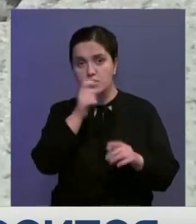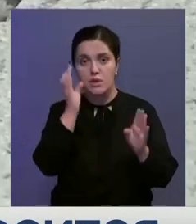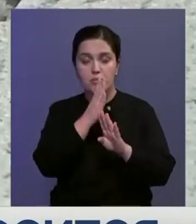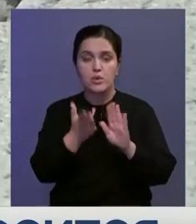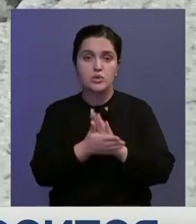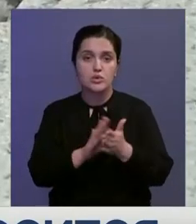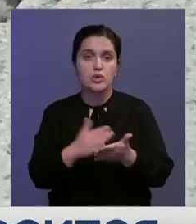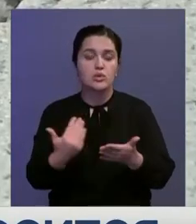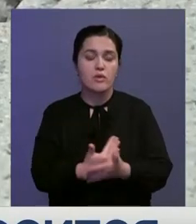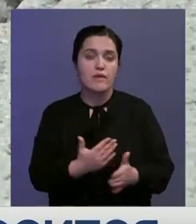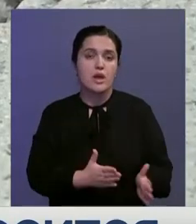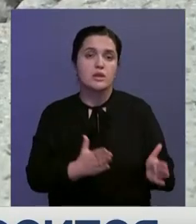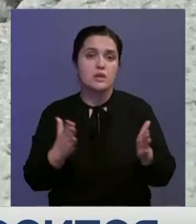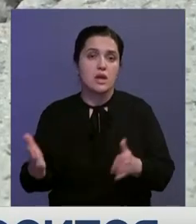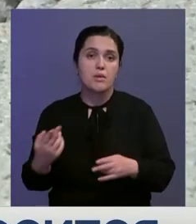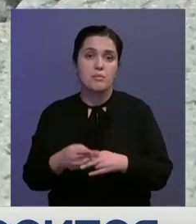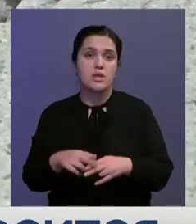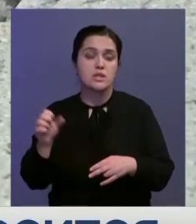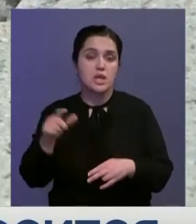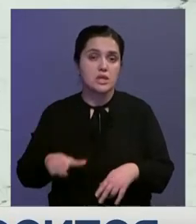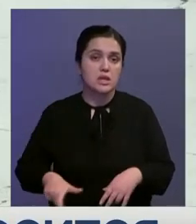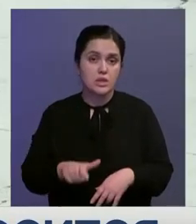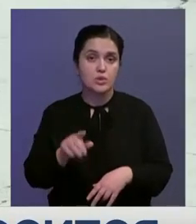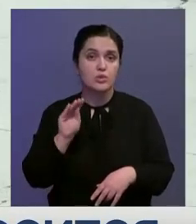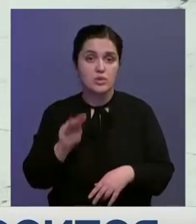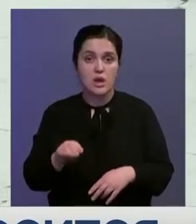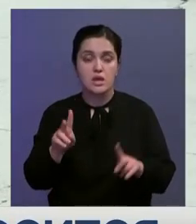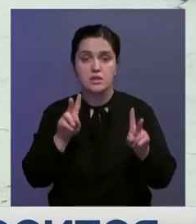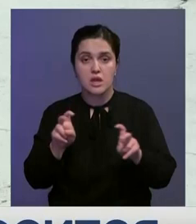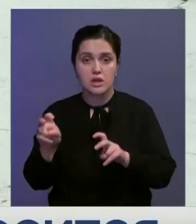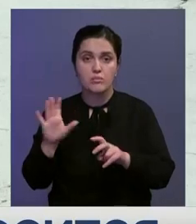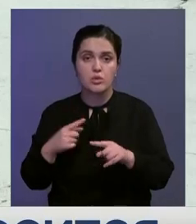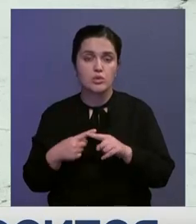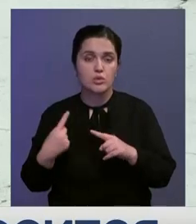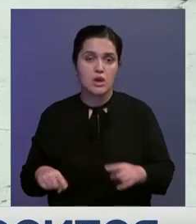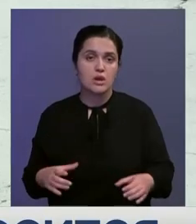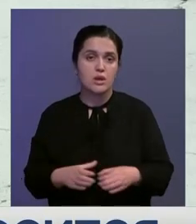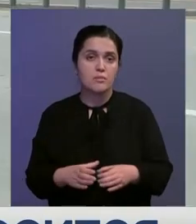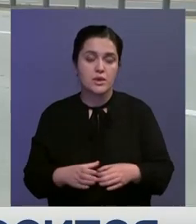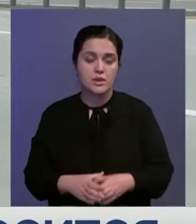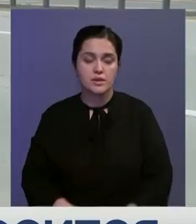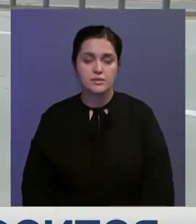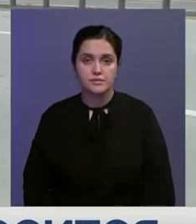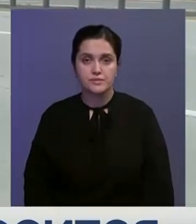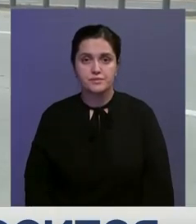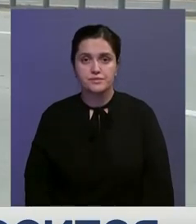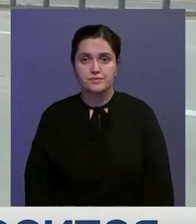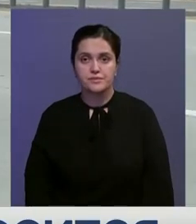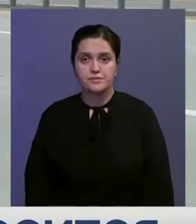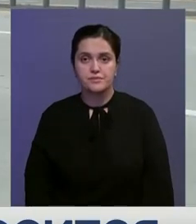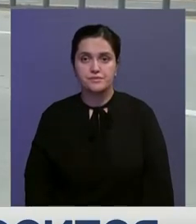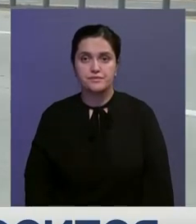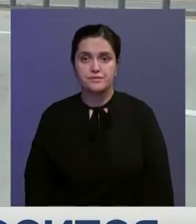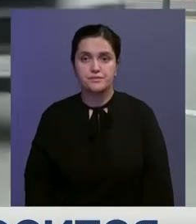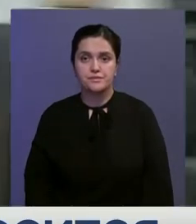ремонт снова откладывается. Освещать трассу и устанавливать дорожные знаки будет уже другая компания. Марина Золотарева, Сайла Уйгликов,